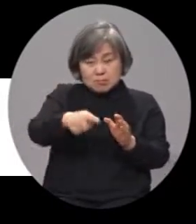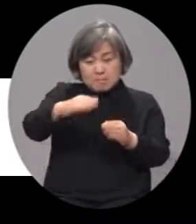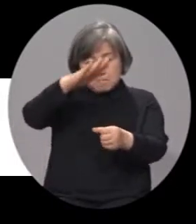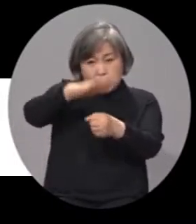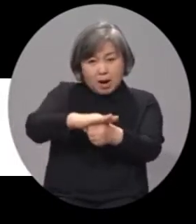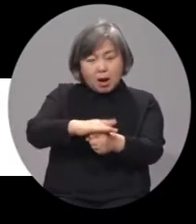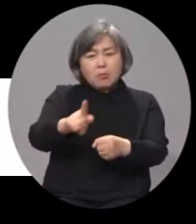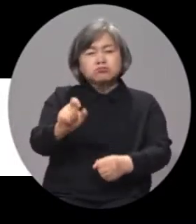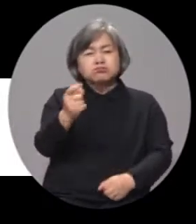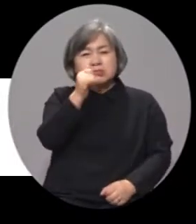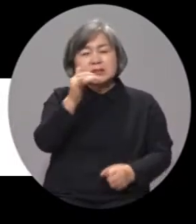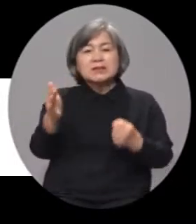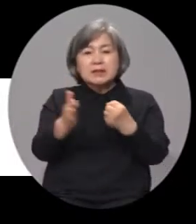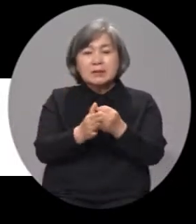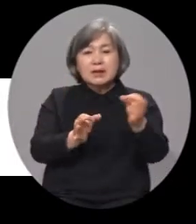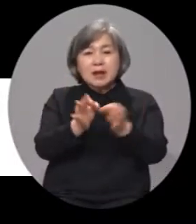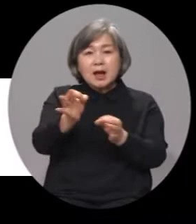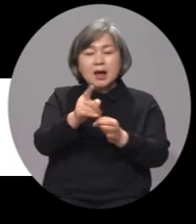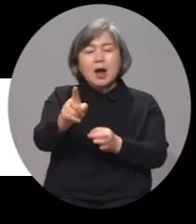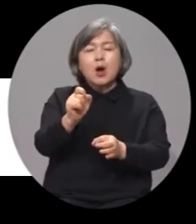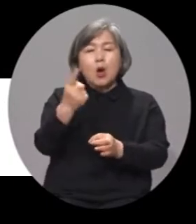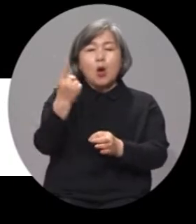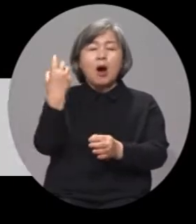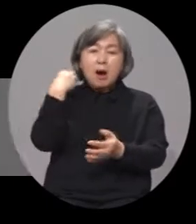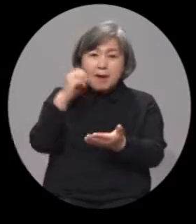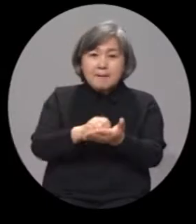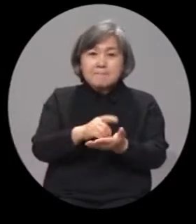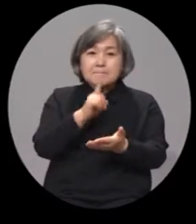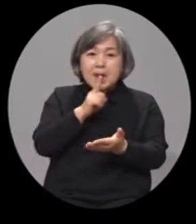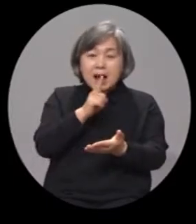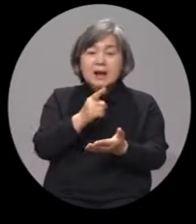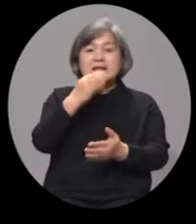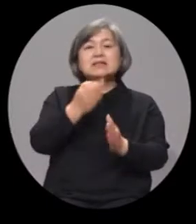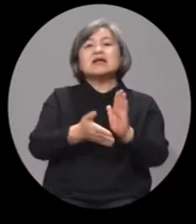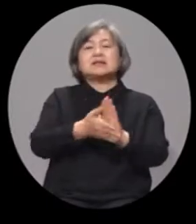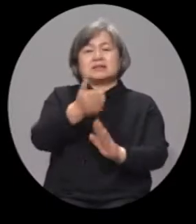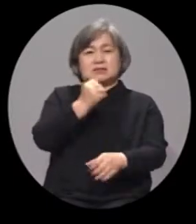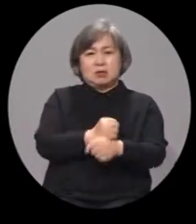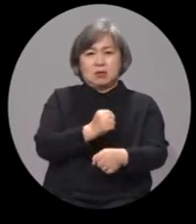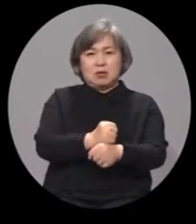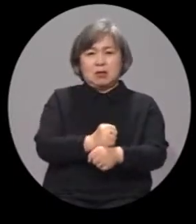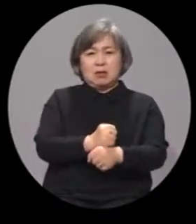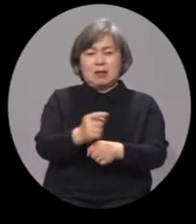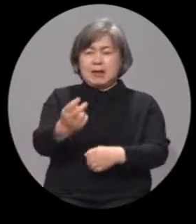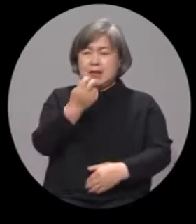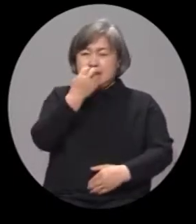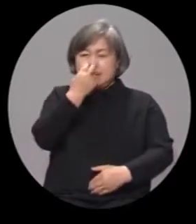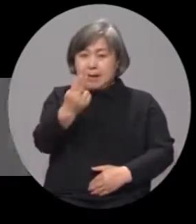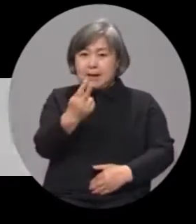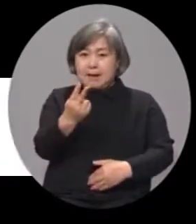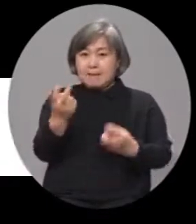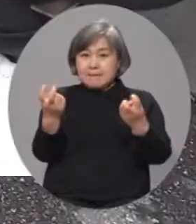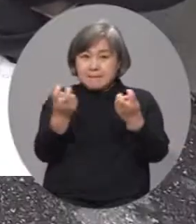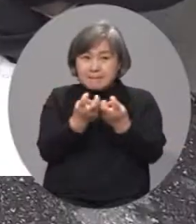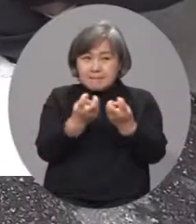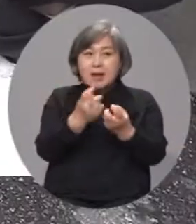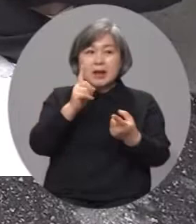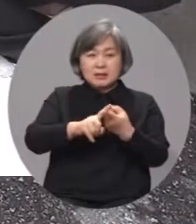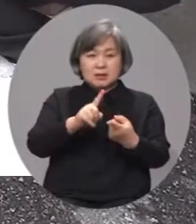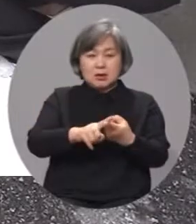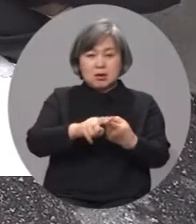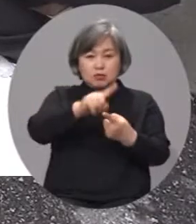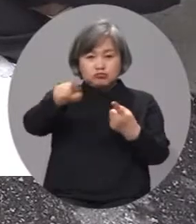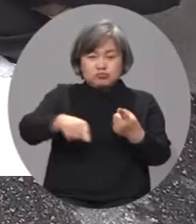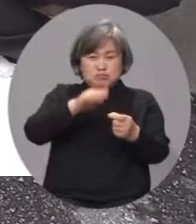것이 원인으로 추정된다며 상인들의 탓으로 돌리는 듯한 발언을 했던 익산시. 악취 방지 맨홀이라